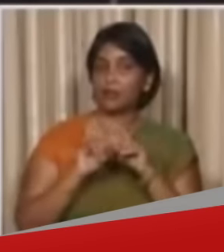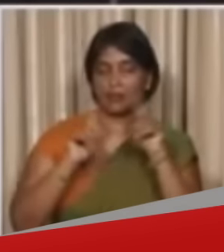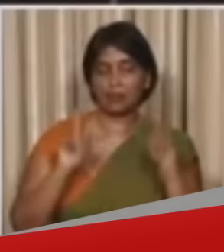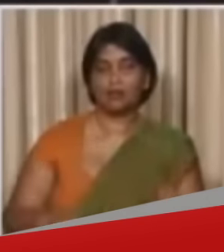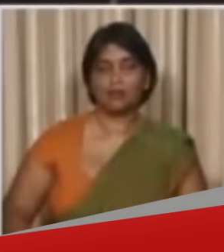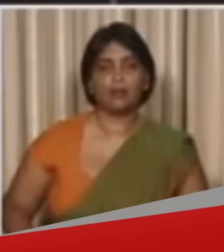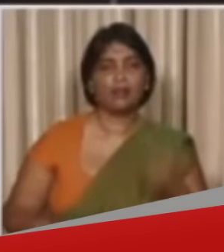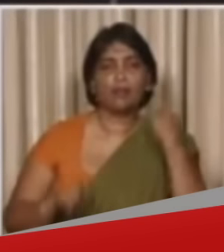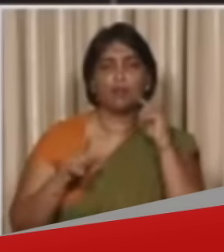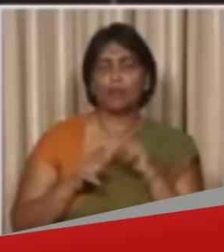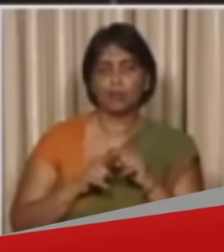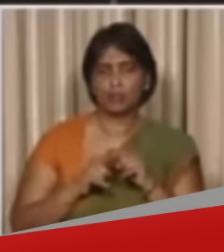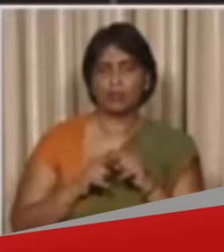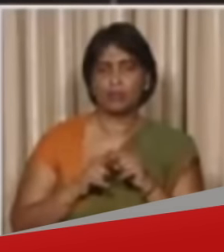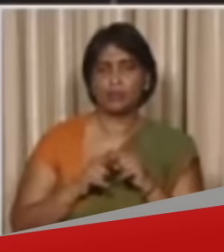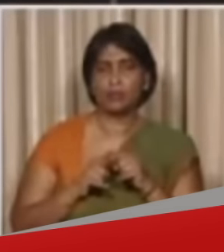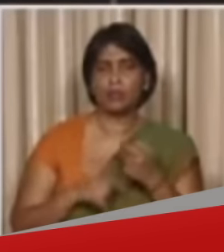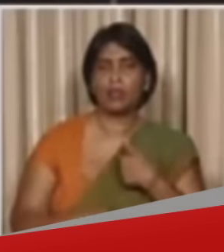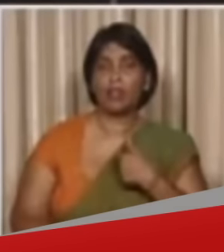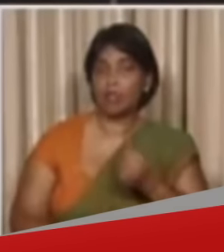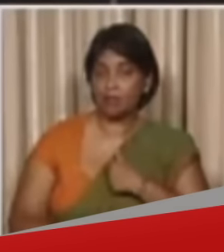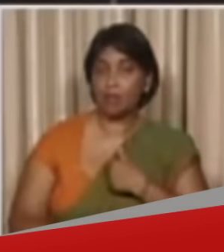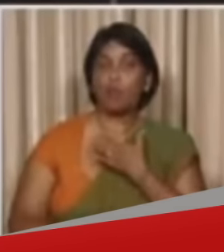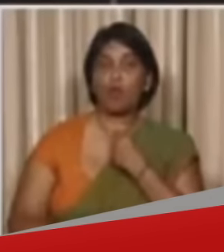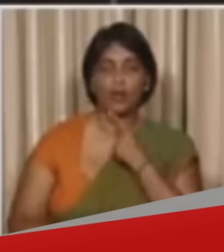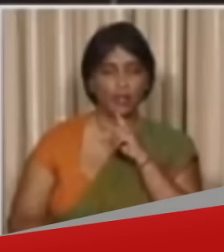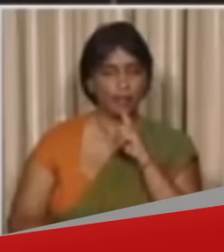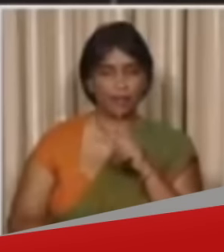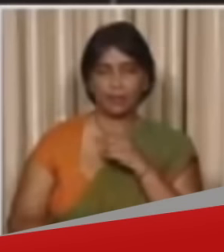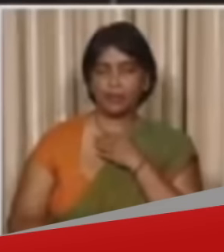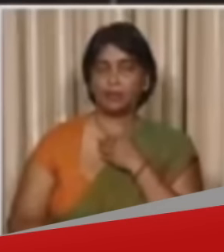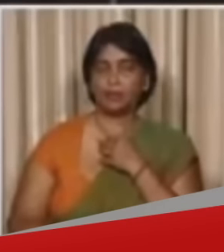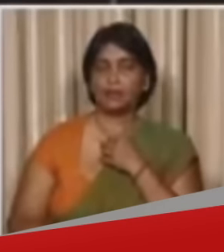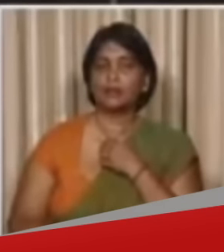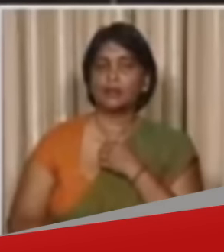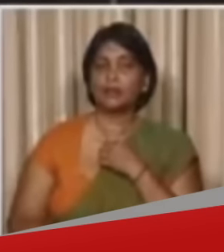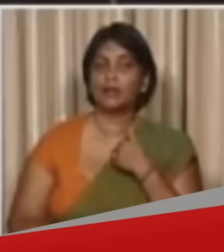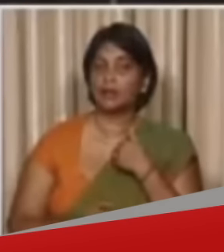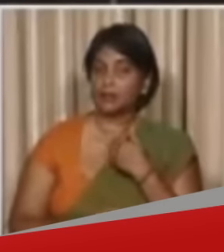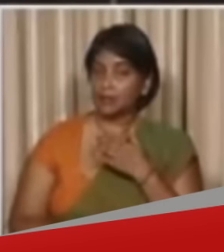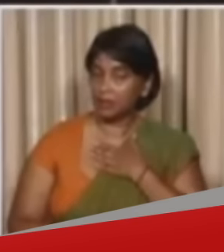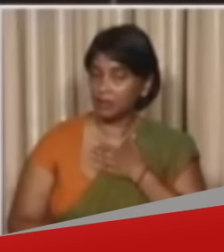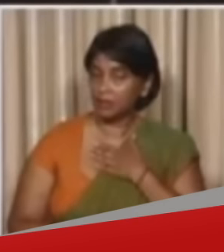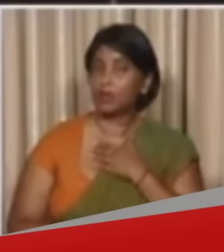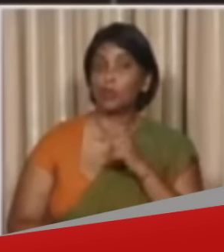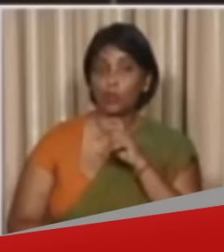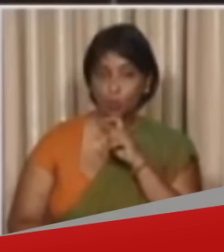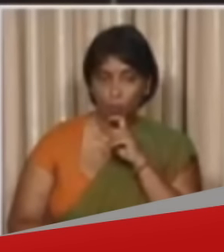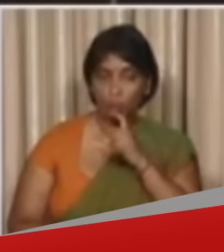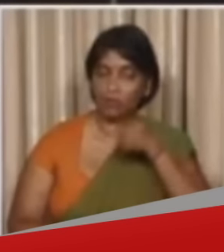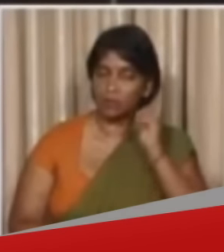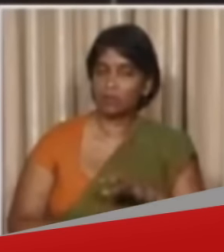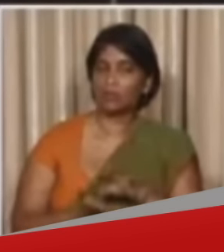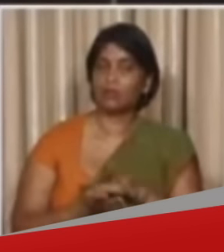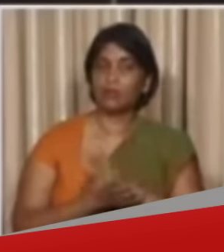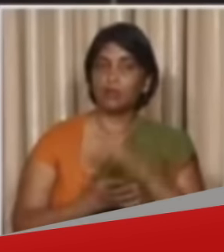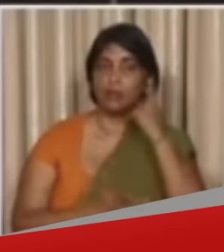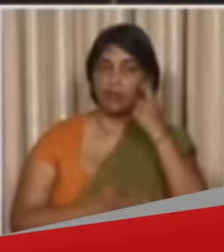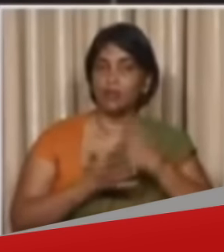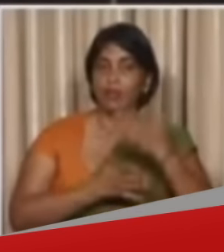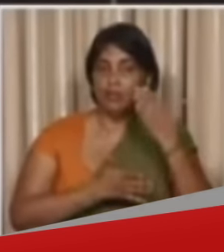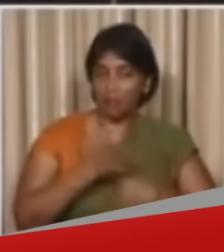පොයින්ට් එක මොකද්ද පොයින්ට් එක එතුමා මගේ නම කියලා කිව්වා මම බොරු කිව්වයි කියලා මම මන්ත්‍රීතුමා අධිකරණයේ තීන්දුවත් බුද්ධ්‍යාංශ